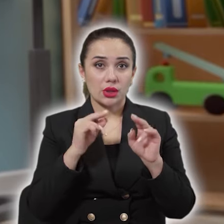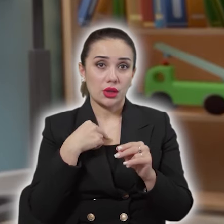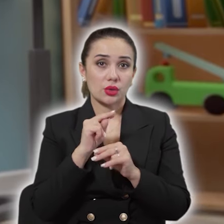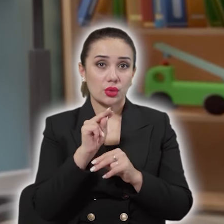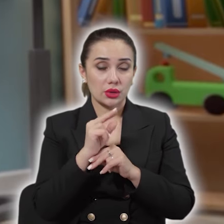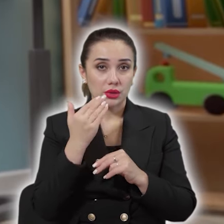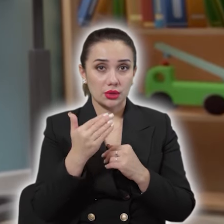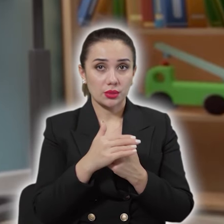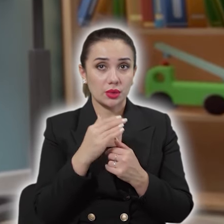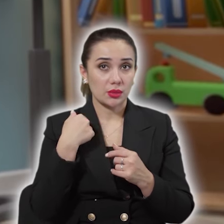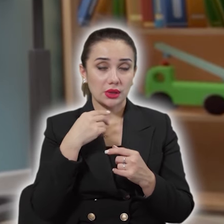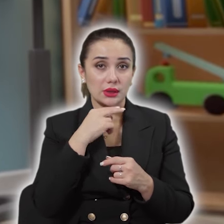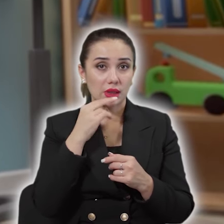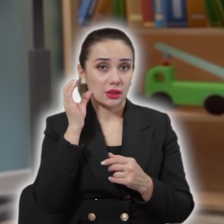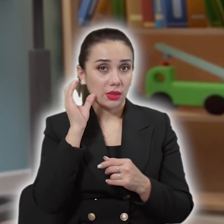tingla.